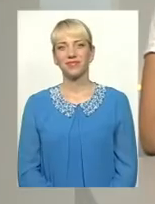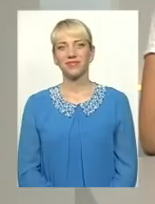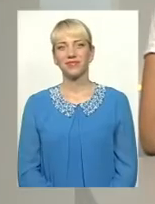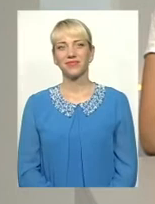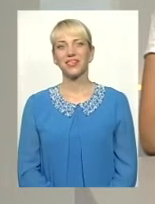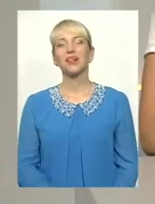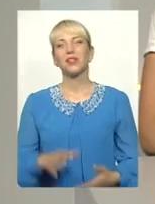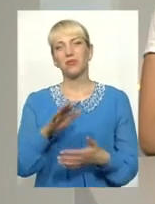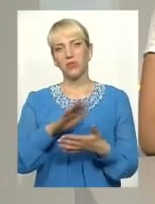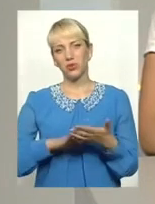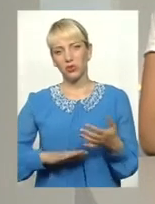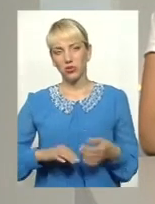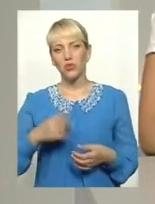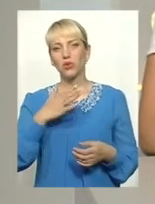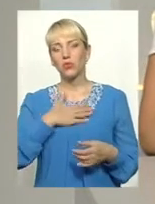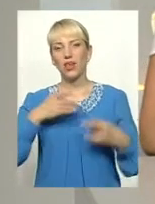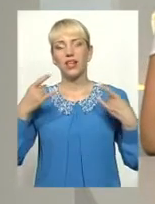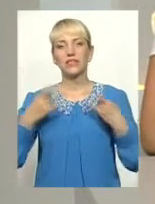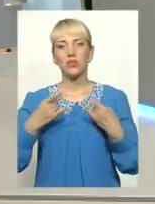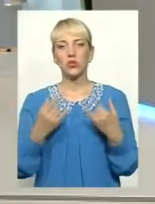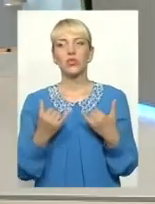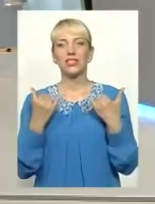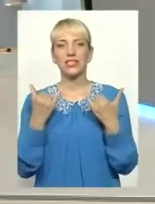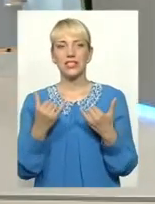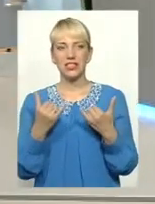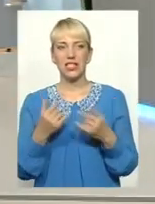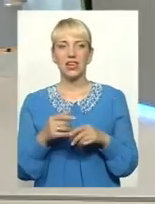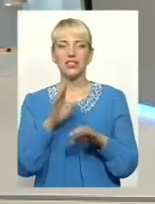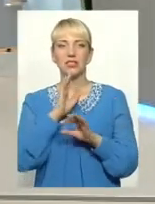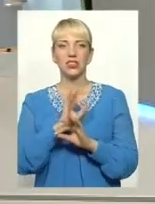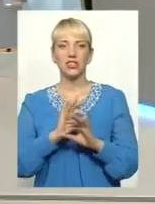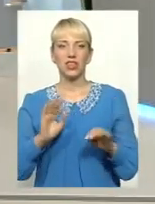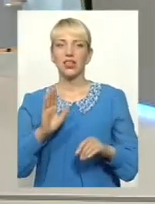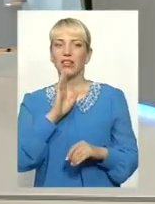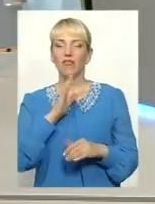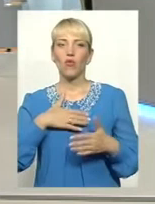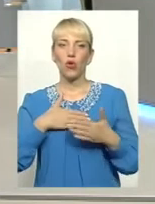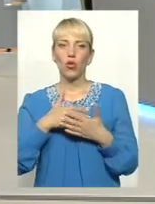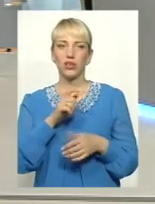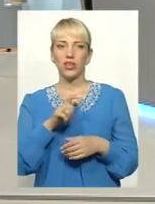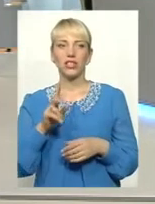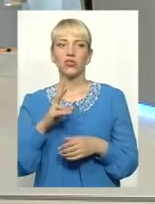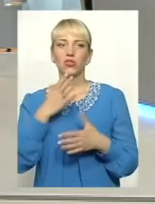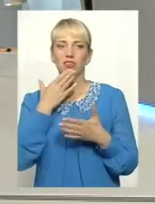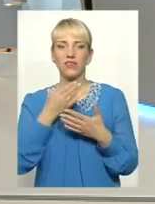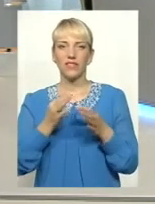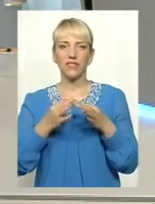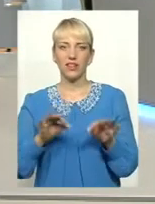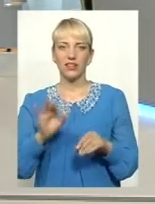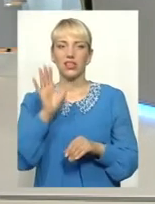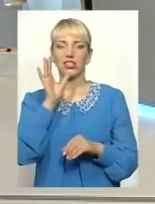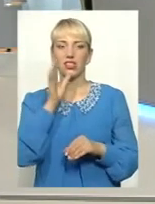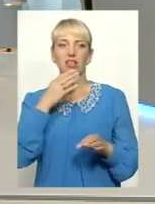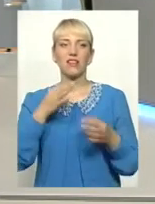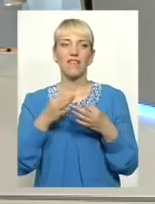Отож, ми продовжуємо. У нас в студії зараз чарівні пані, волонтерки, які весь свій вільний час,